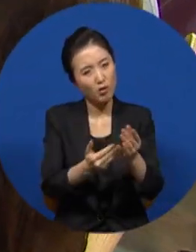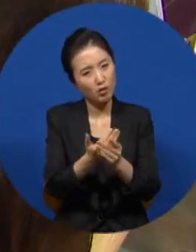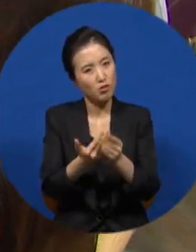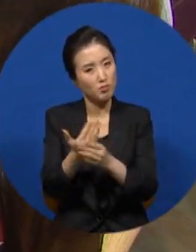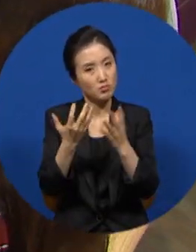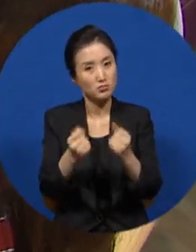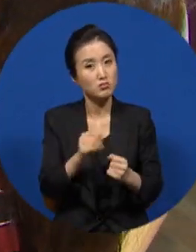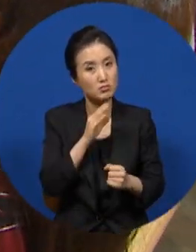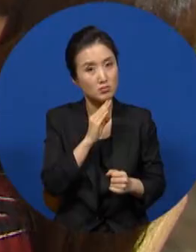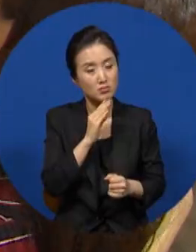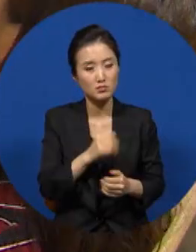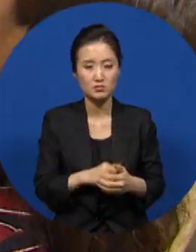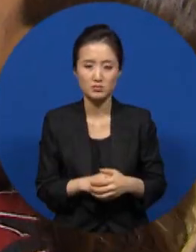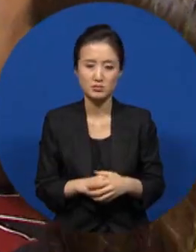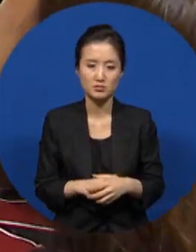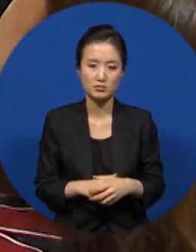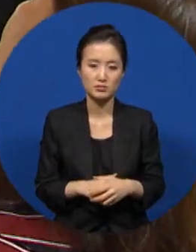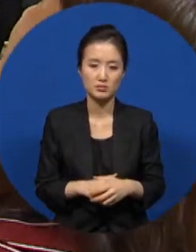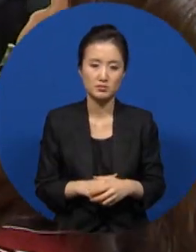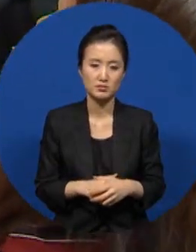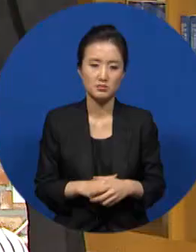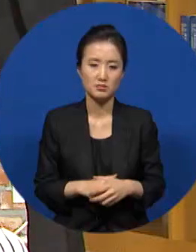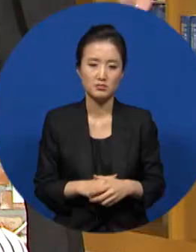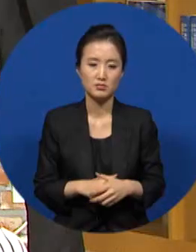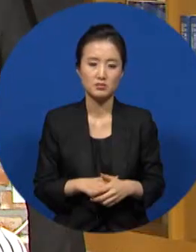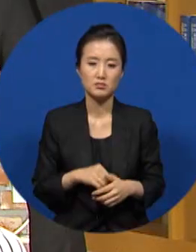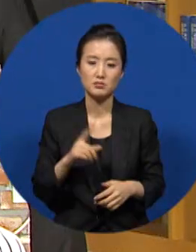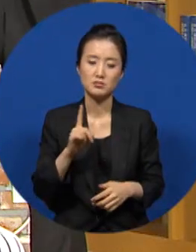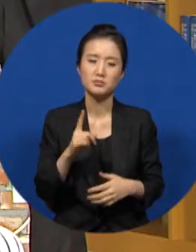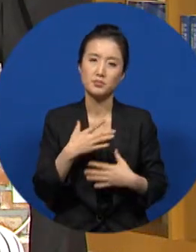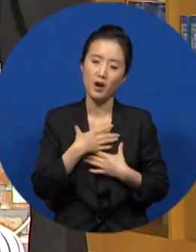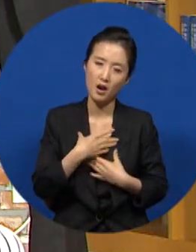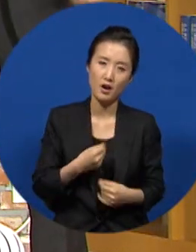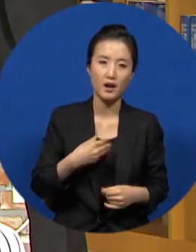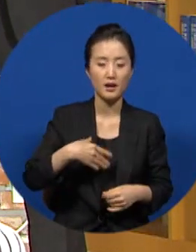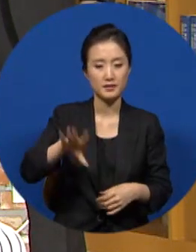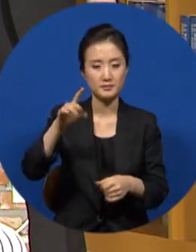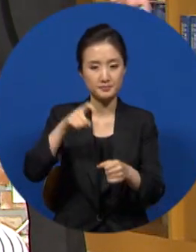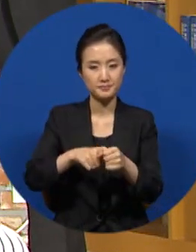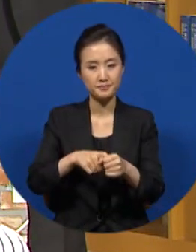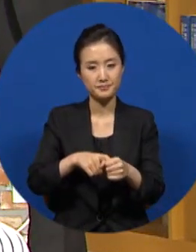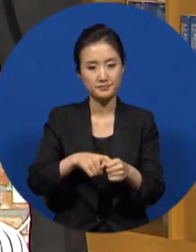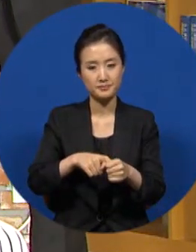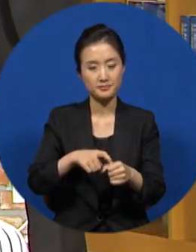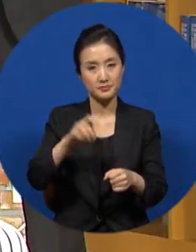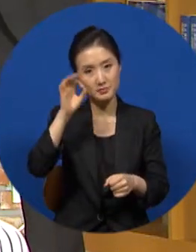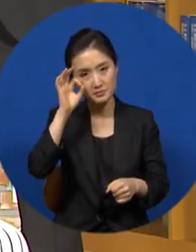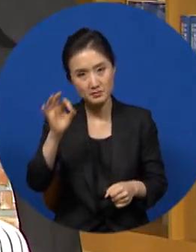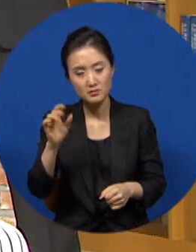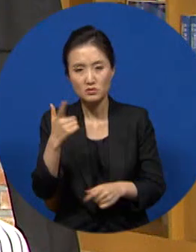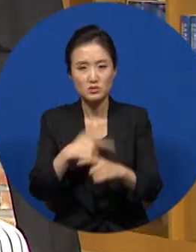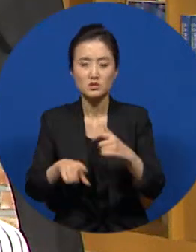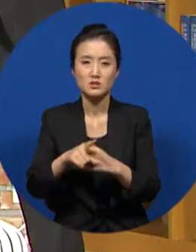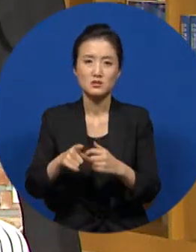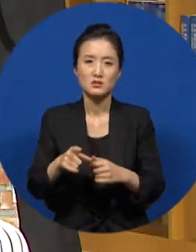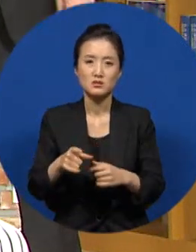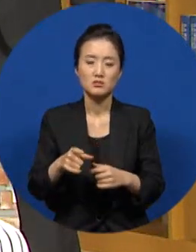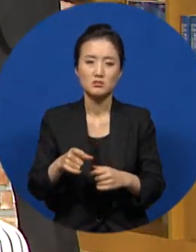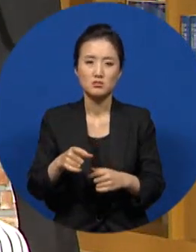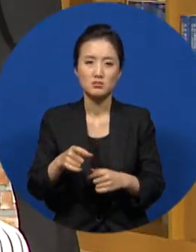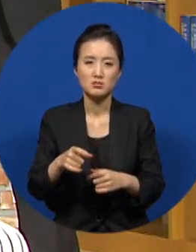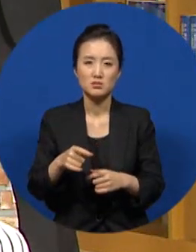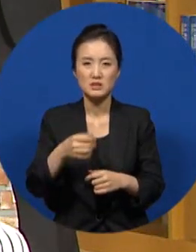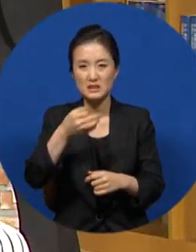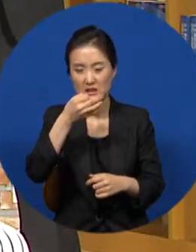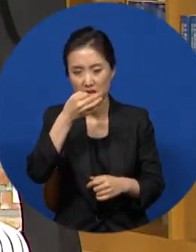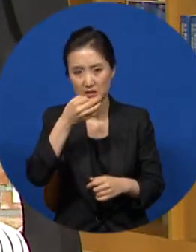뭐 이렇게 사가지고 예를 들어서 조금 편안한 데 가려고 딴 데 갔더니 막 국가에서 수용이 돼가지고 몇 배로 오르고 또 딴 데 갔더니 저 실제로 제 주위에 그런